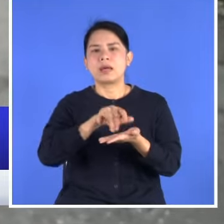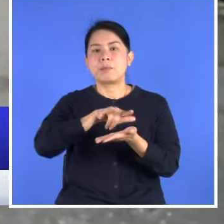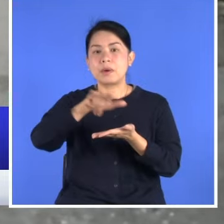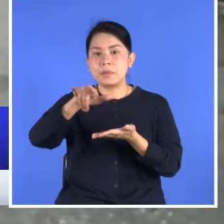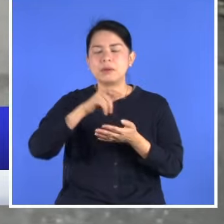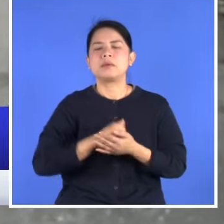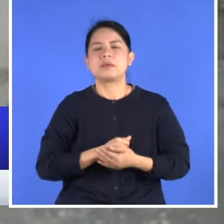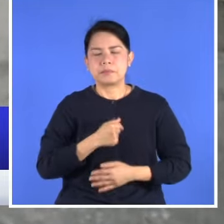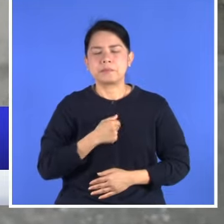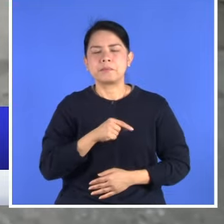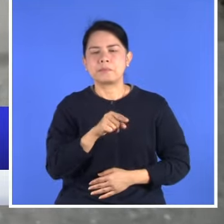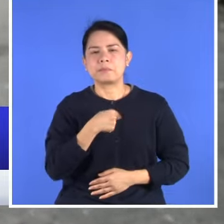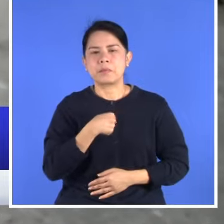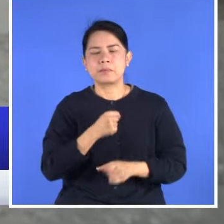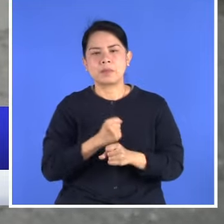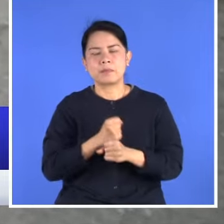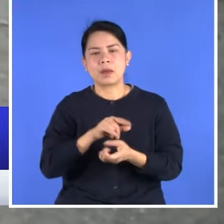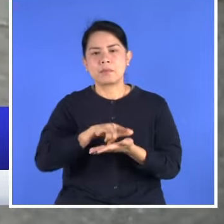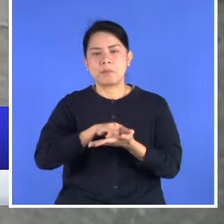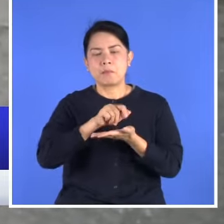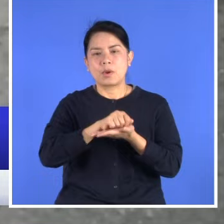ด้วยสายการบินไหนเนี่ย